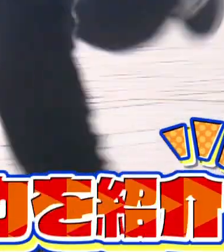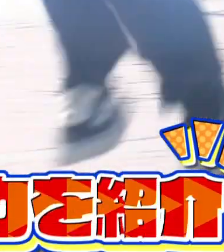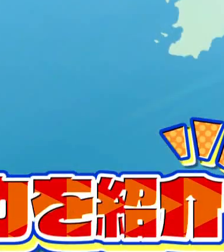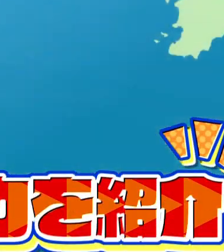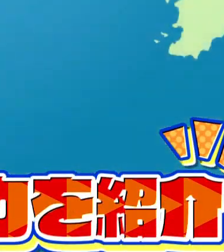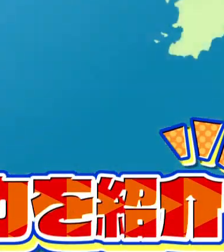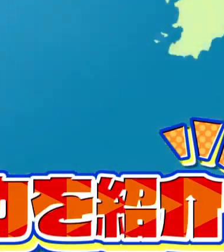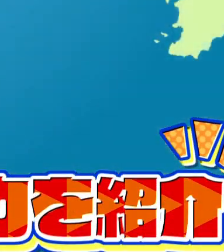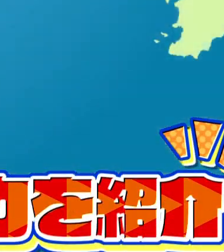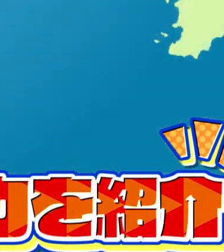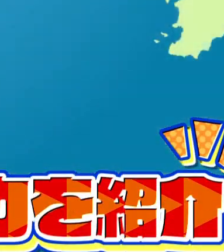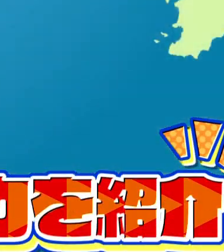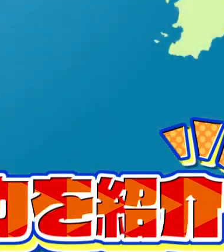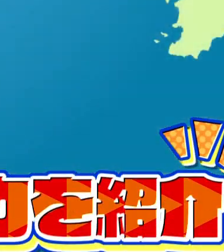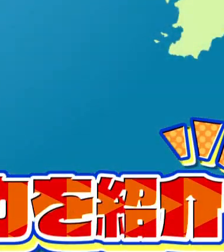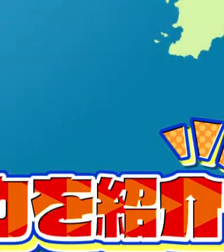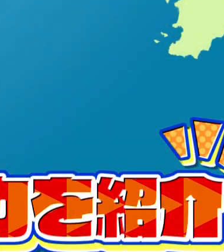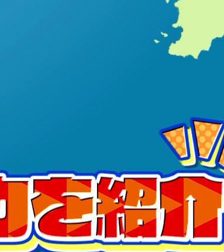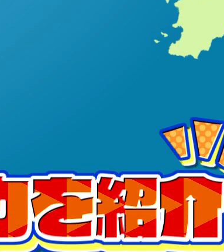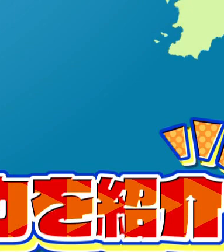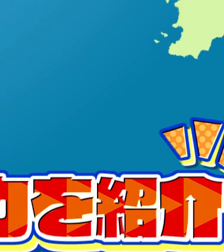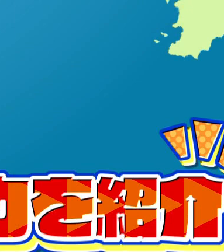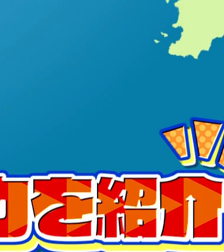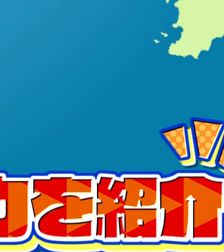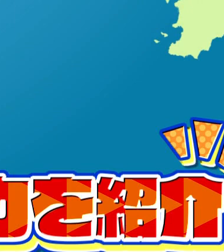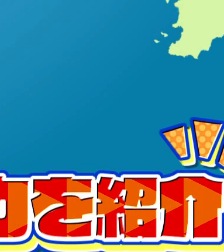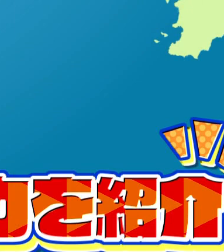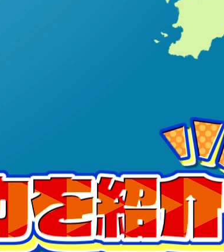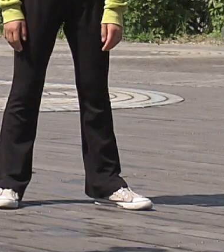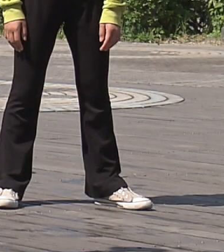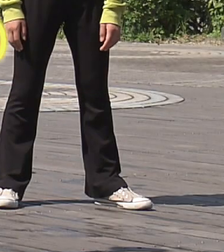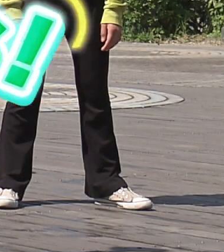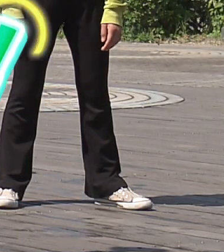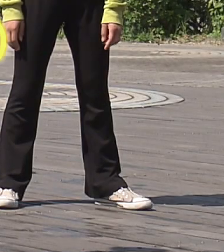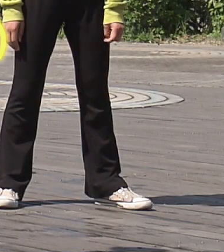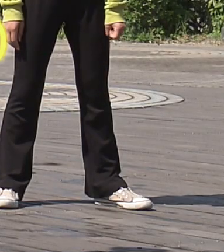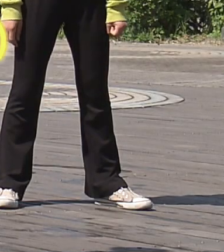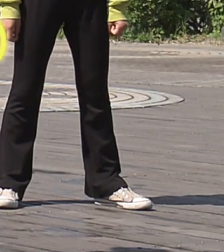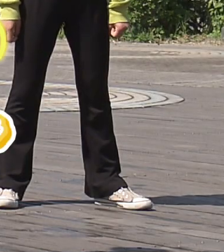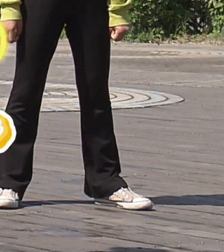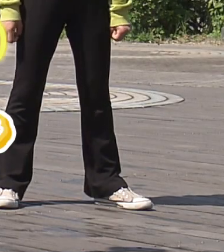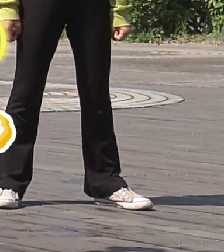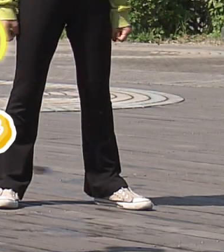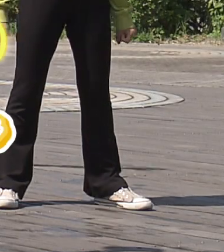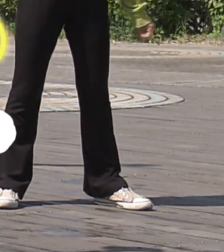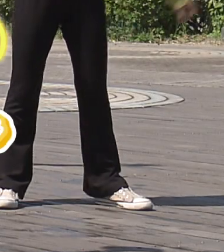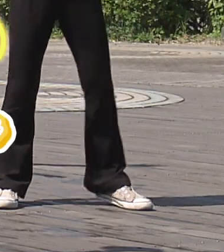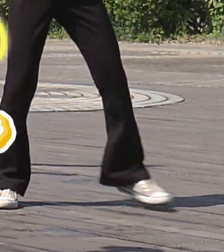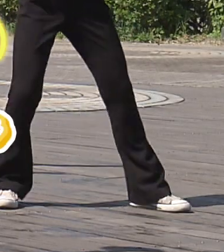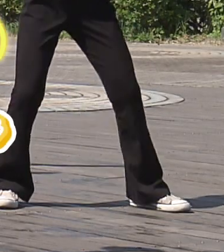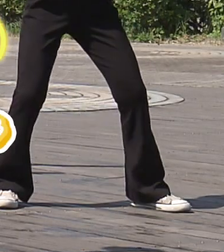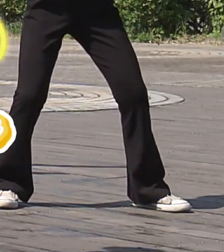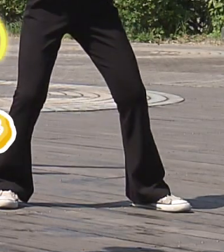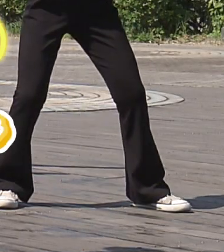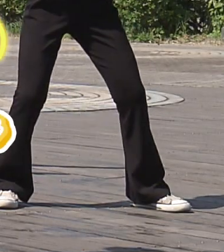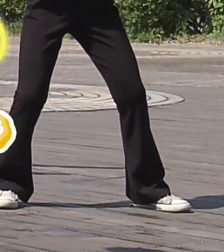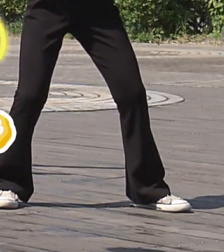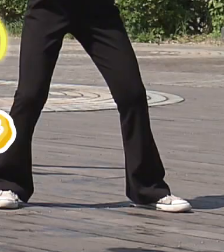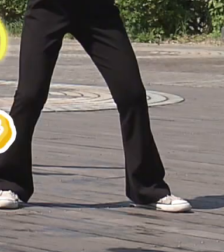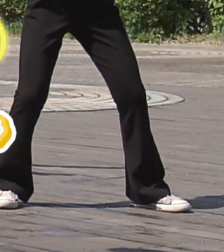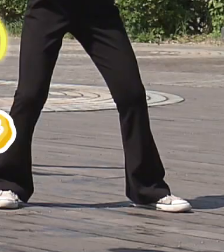が西へ東へ駆け回って集めた魅力をご紹介。 我らクレチューバー。